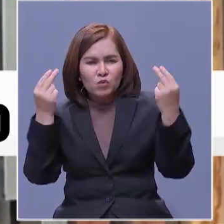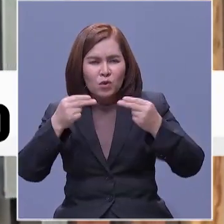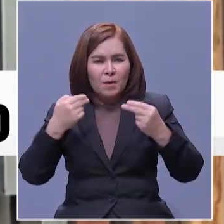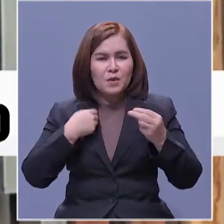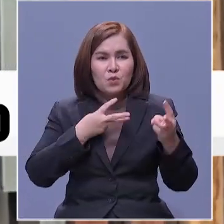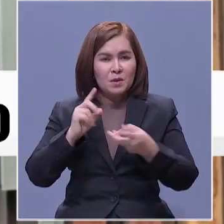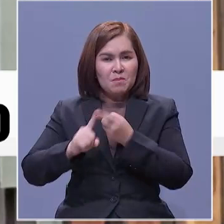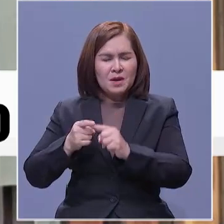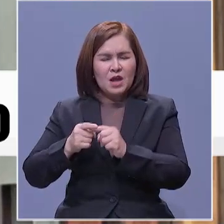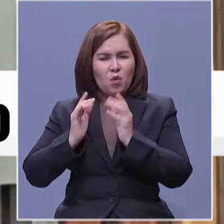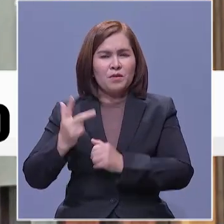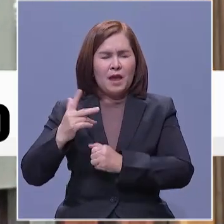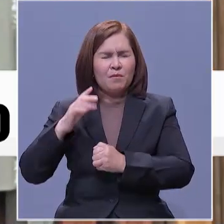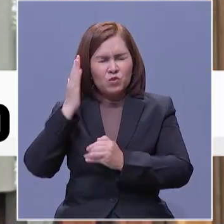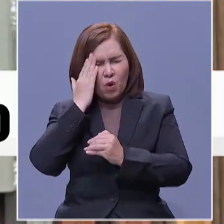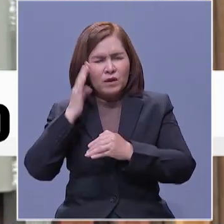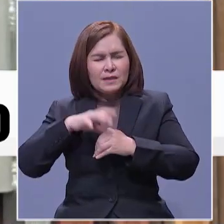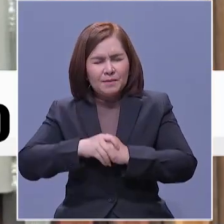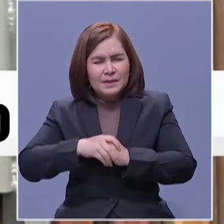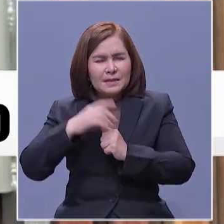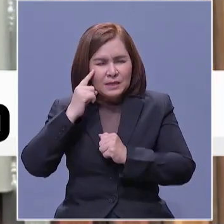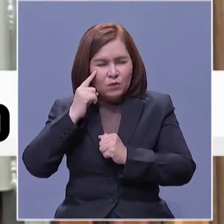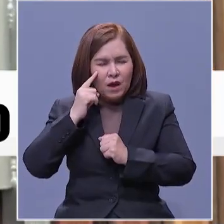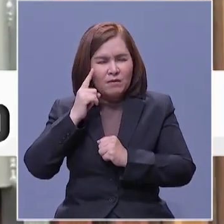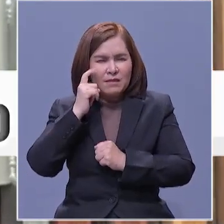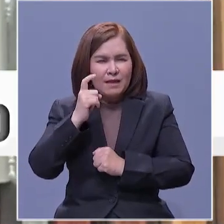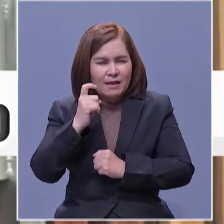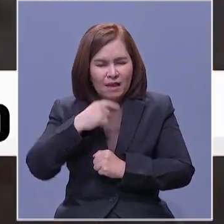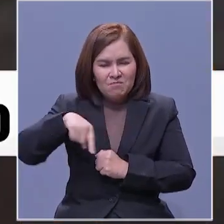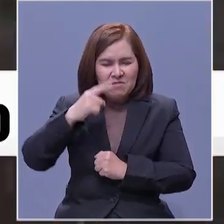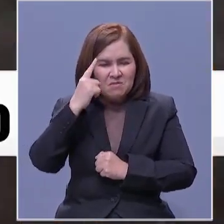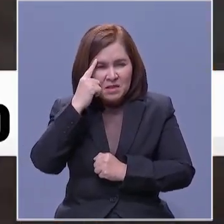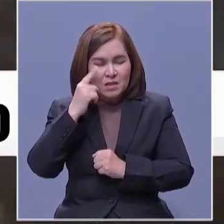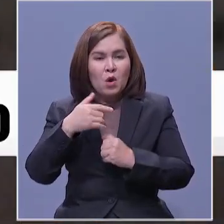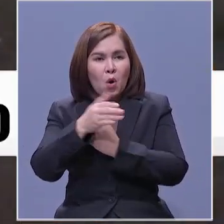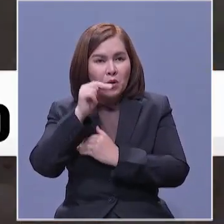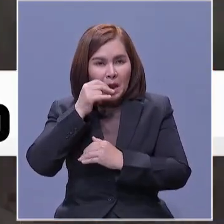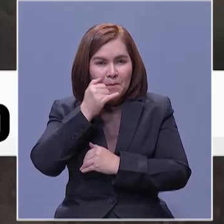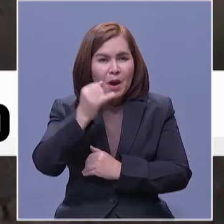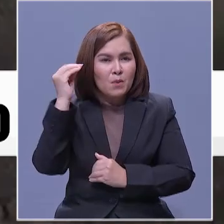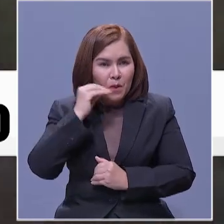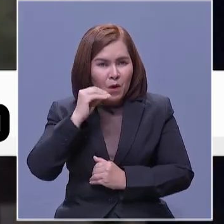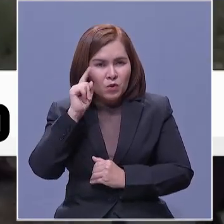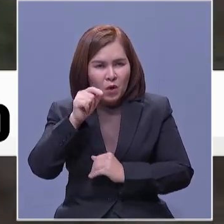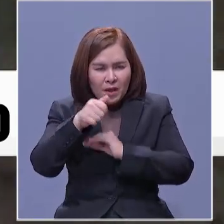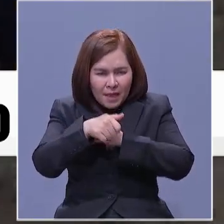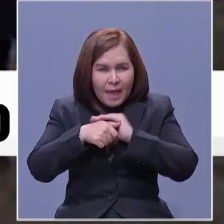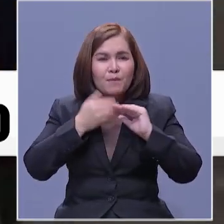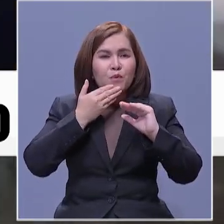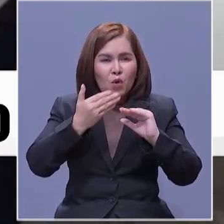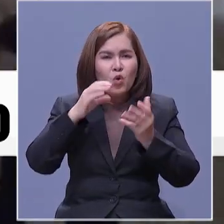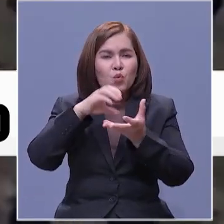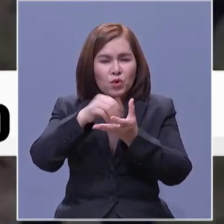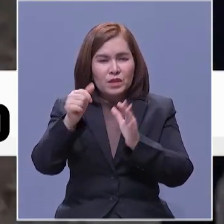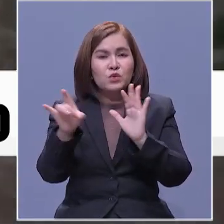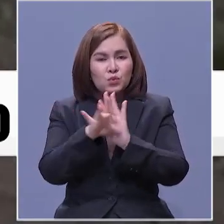จับมือกับเพื่อน3คนคิดว่าตัวเองเนี่ยไม่น่าจะรอดแล้วตอนเข้าห้องน้ำแต่ละครั้งก็ต้องหมอบไปตลอดยังดี